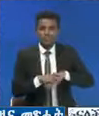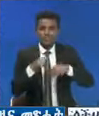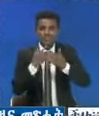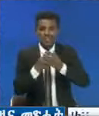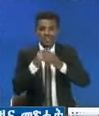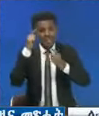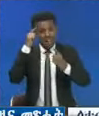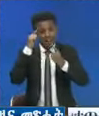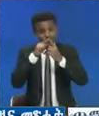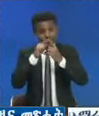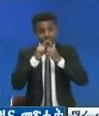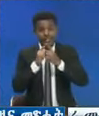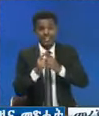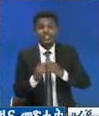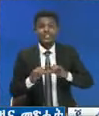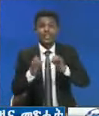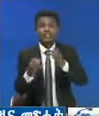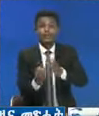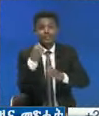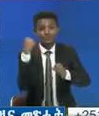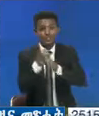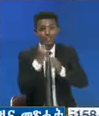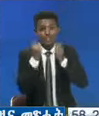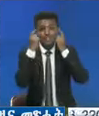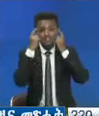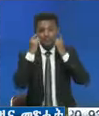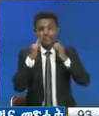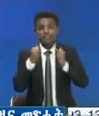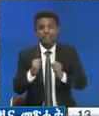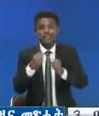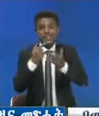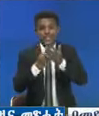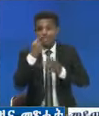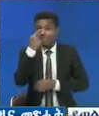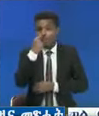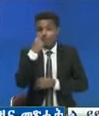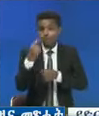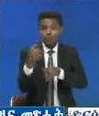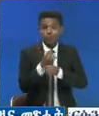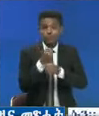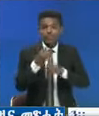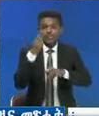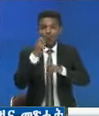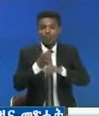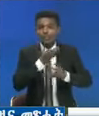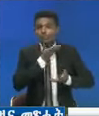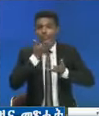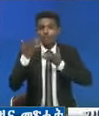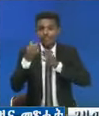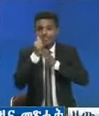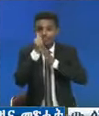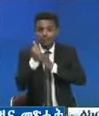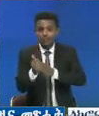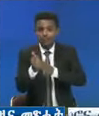ዘላቂ ልማት የሚሰራ አርሶ አደር እንዳለ መገንዘብ ችለናል። ይህንን ተሞክሮ ለማስፋት ከባድ መስዋዕትነት ይጠይቃል። ከባድ የአመራር